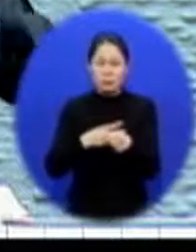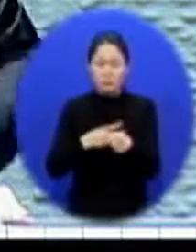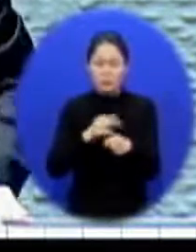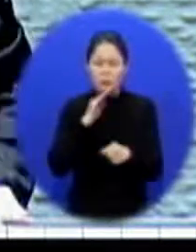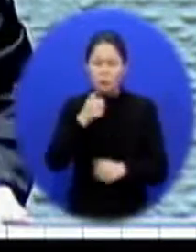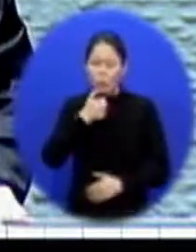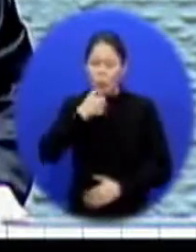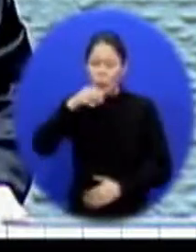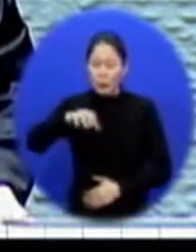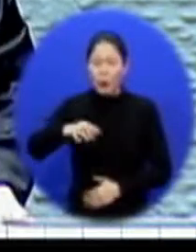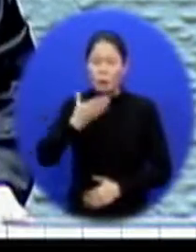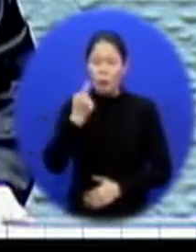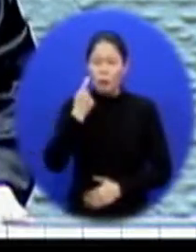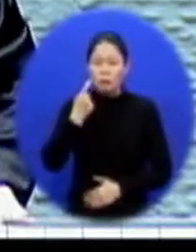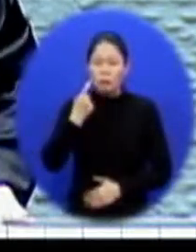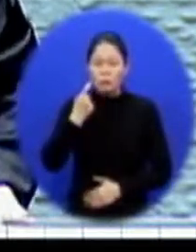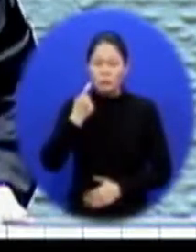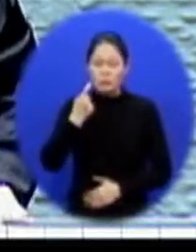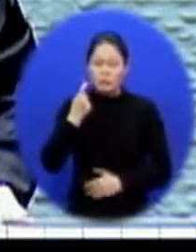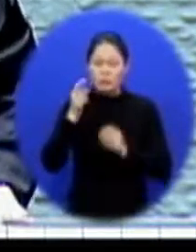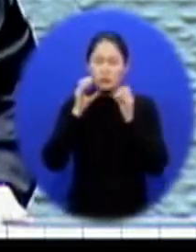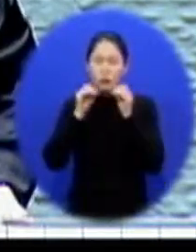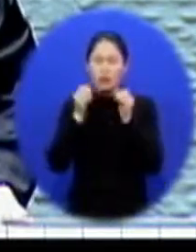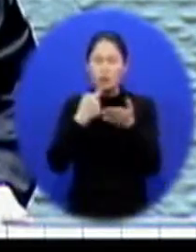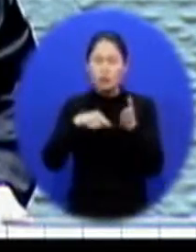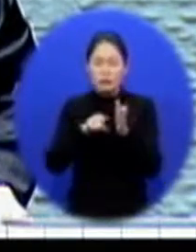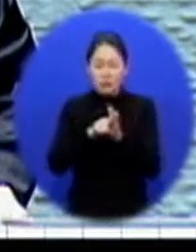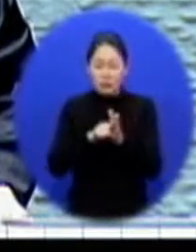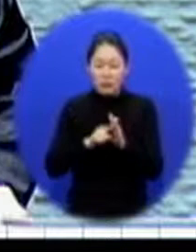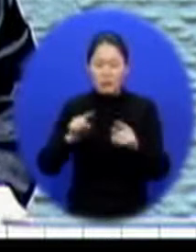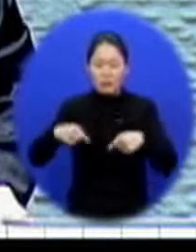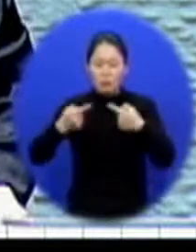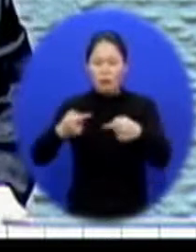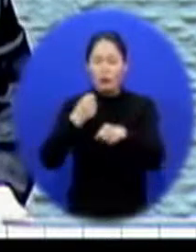전하기 위해 들어가는 하나님의 방법이 되었습니다